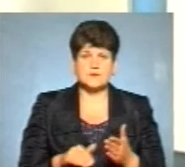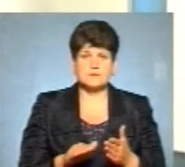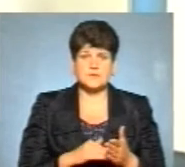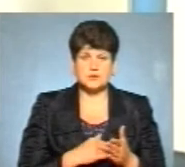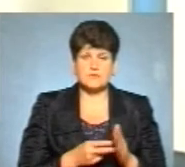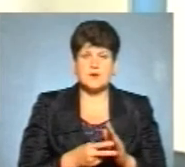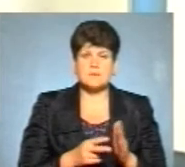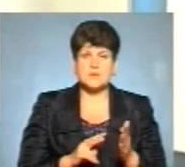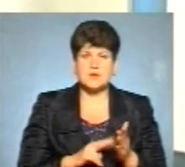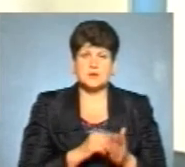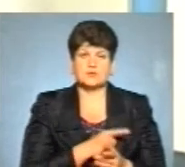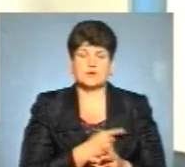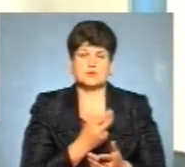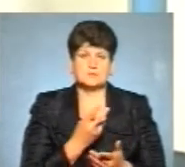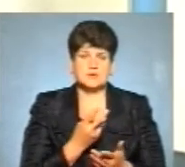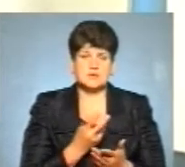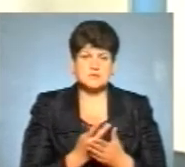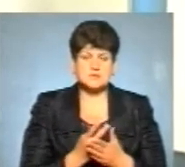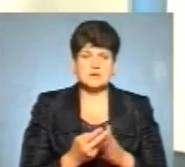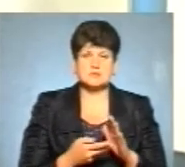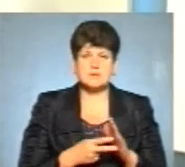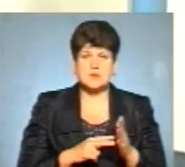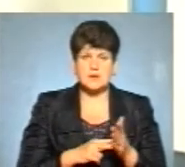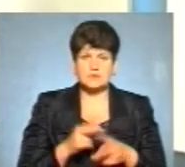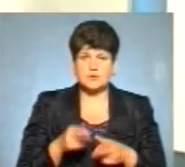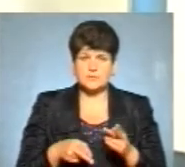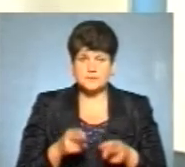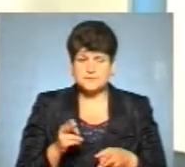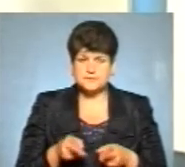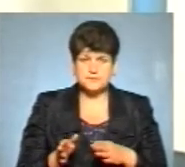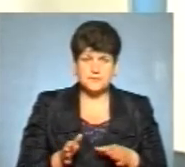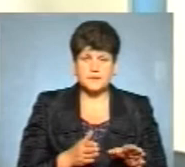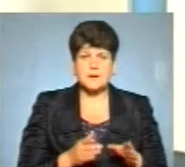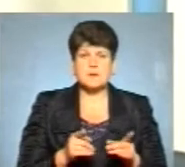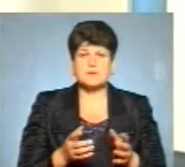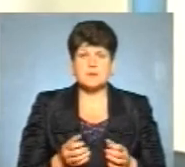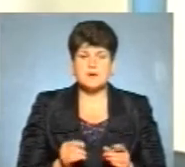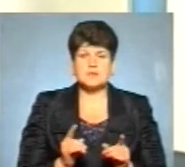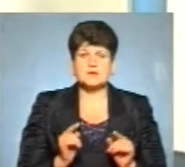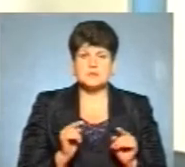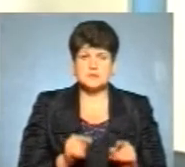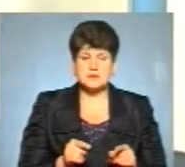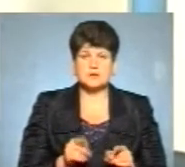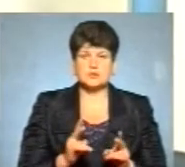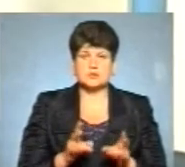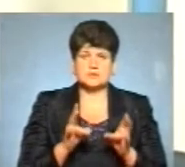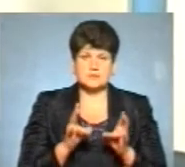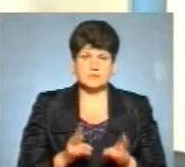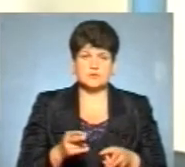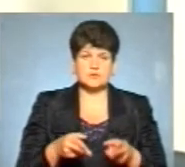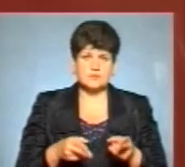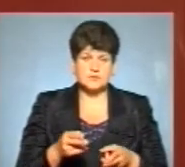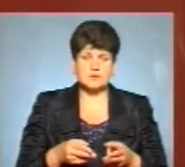планова госпіталізація, відмінені планові оперативні втручання. Ми приймаємо тільки тих пацієнтів з хірургічною травматологічною патологією,